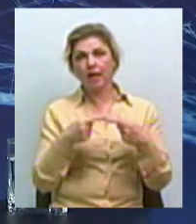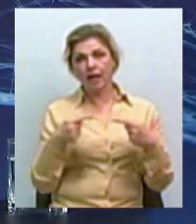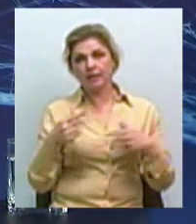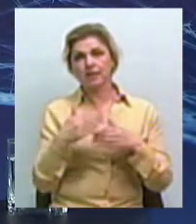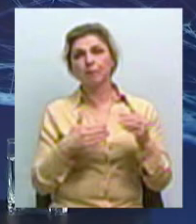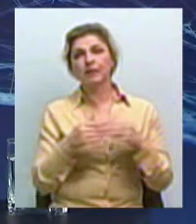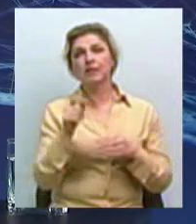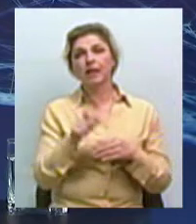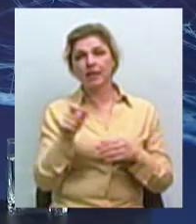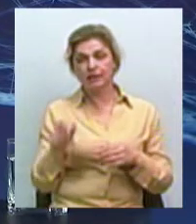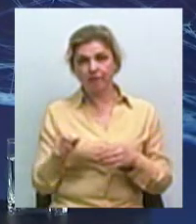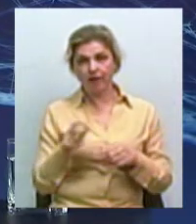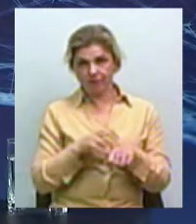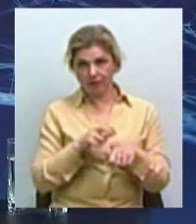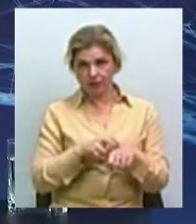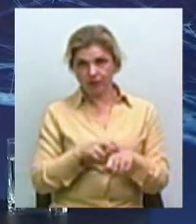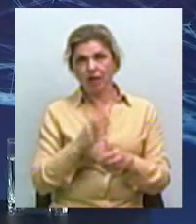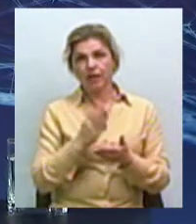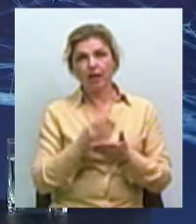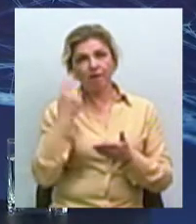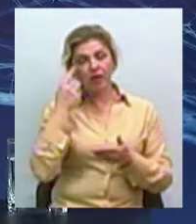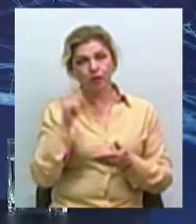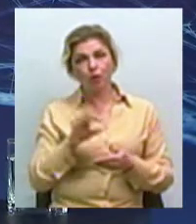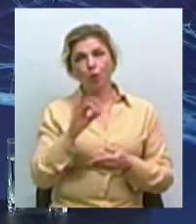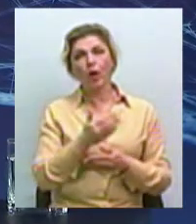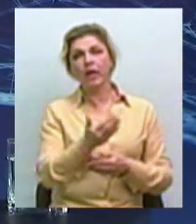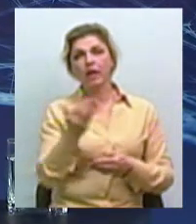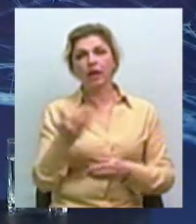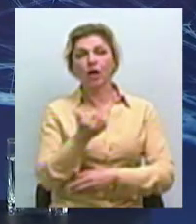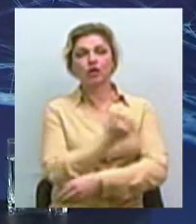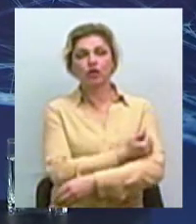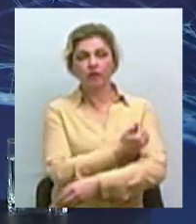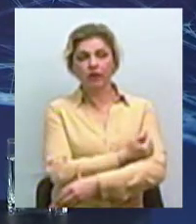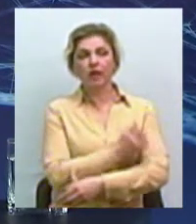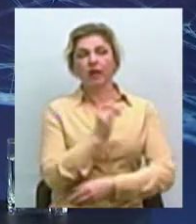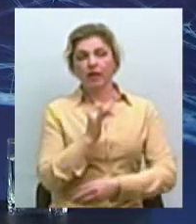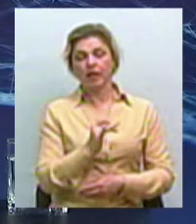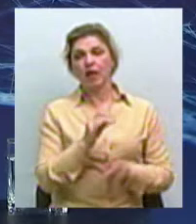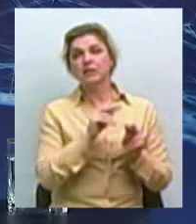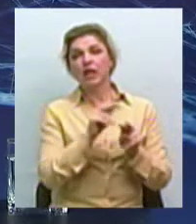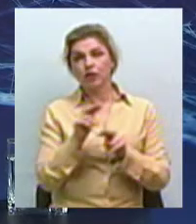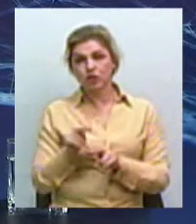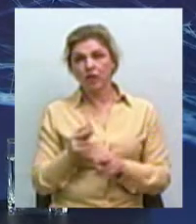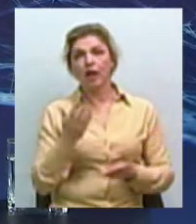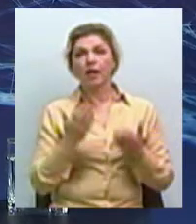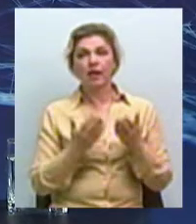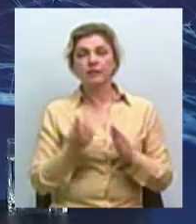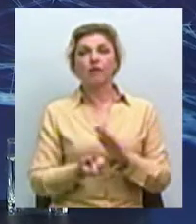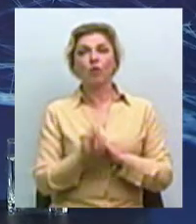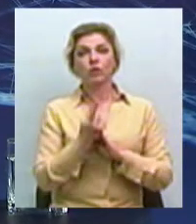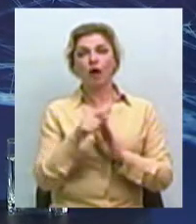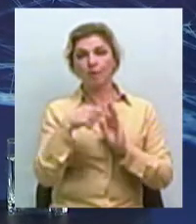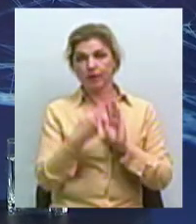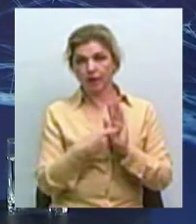спеціалістів, вузьких спеціалістів, є відомості про їхнє щеплення, відомості про їх рентгенологічне обстеження. Тому, якщо якісь виникають